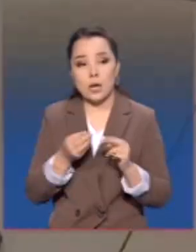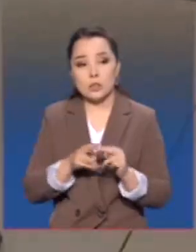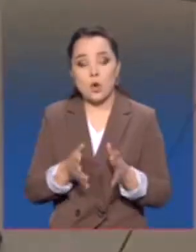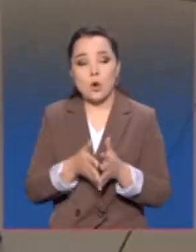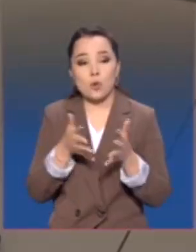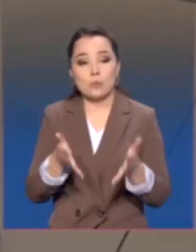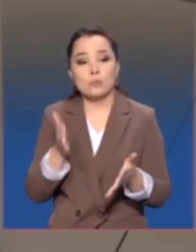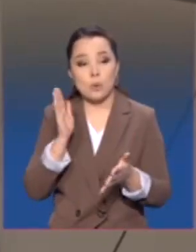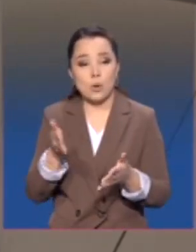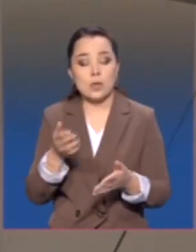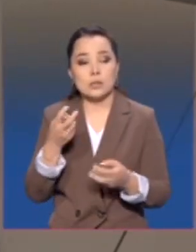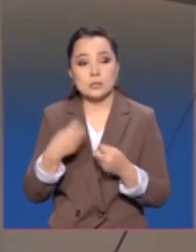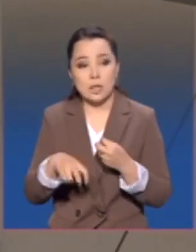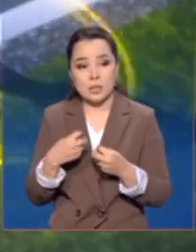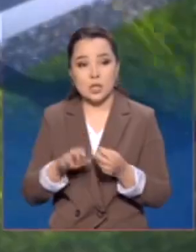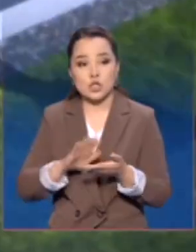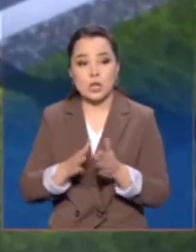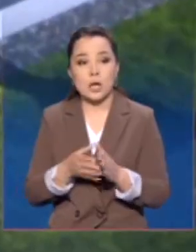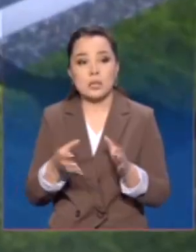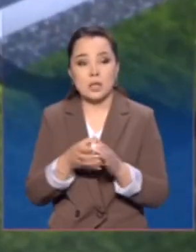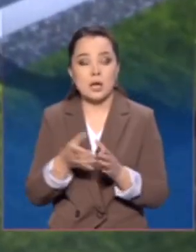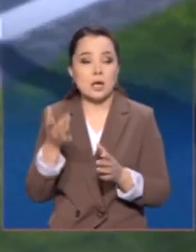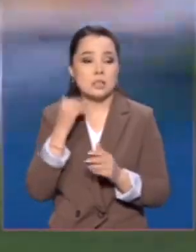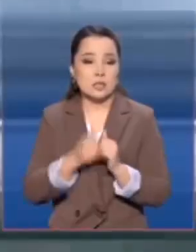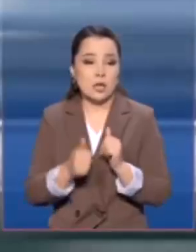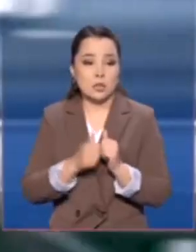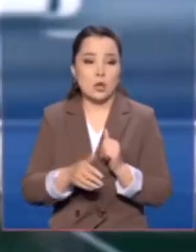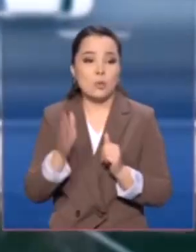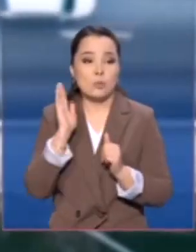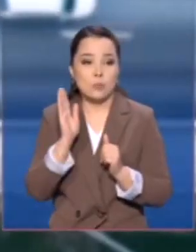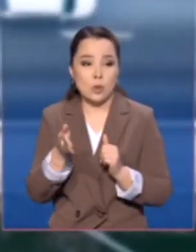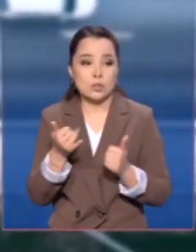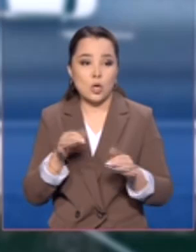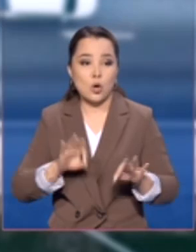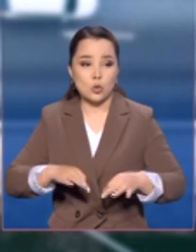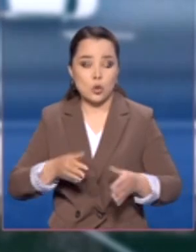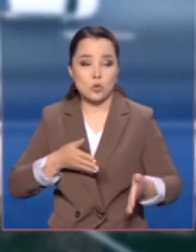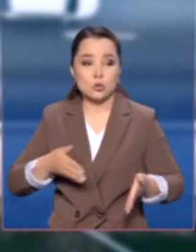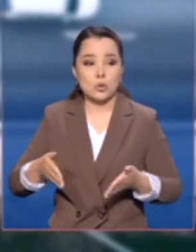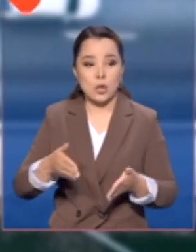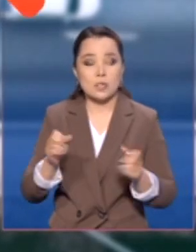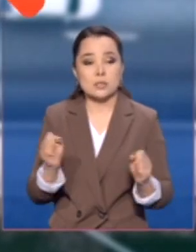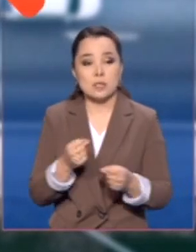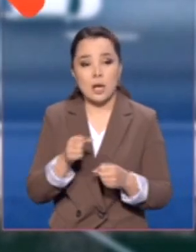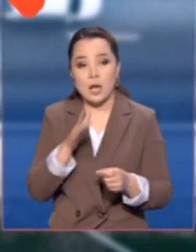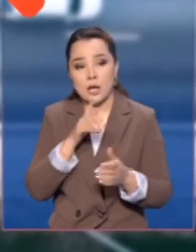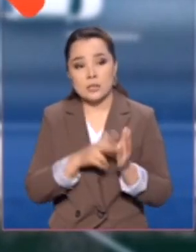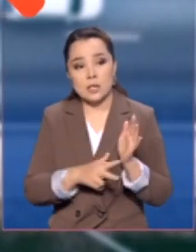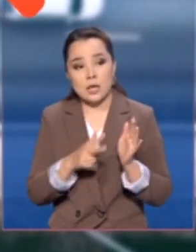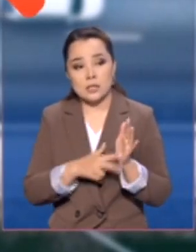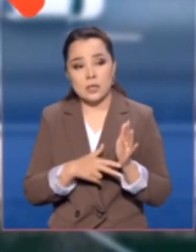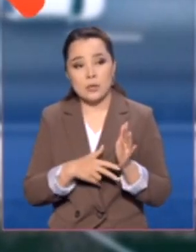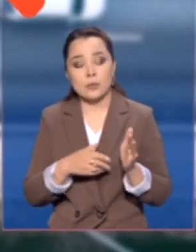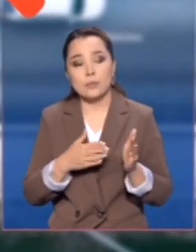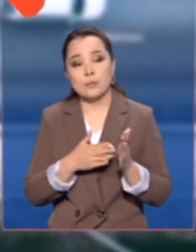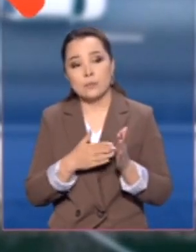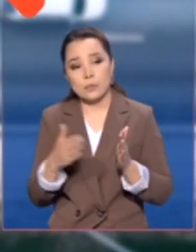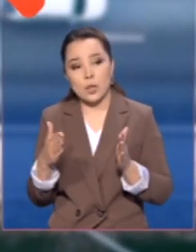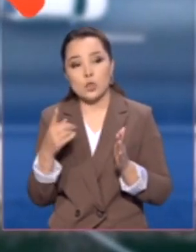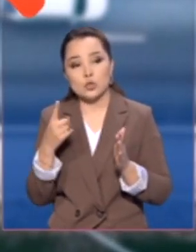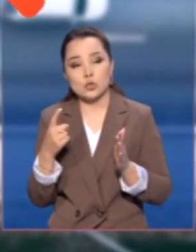көп болса, апатты жағдайда жиілейді дейді мамандар. Өйткені көліктің жүру жылдамдығы сағатына 80 шақырымнан